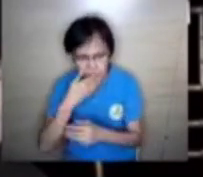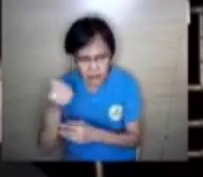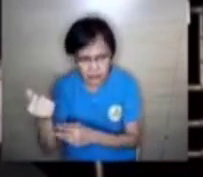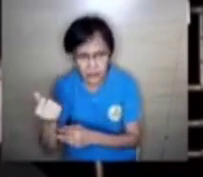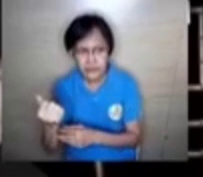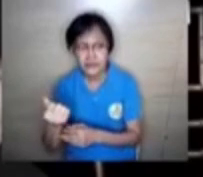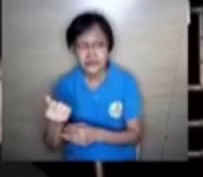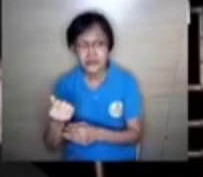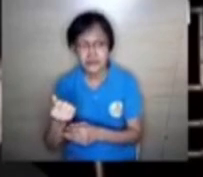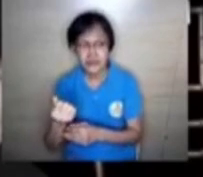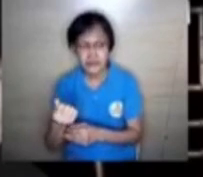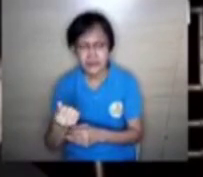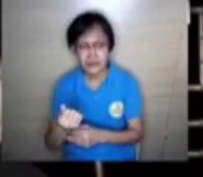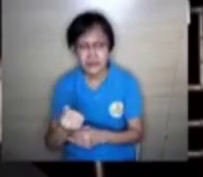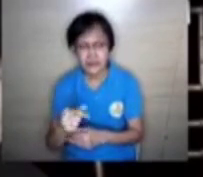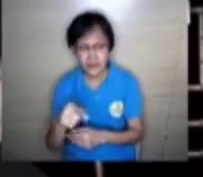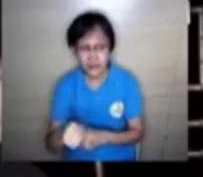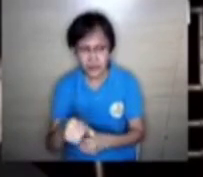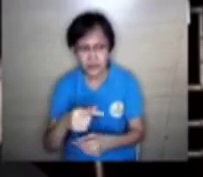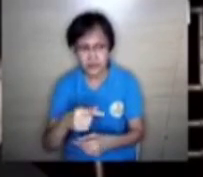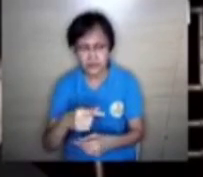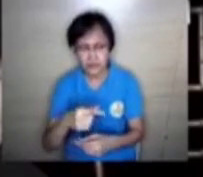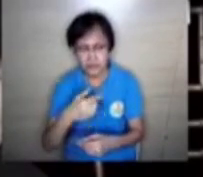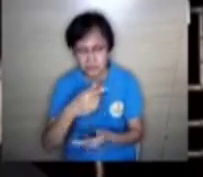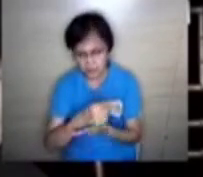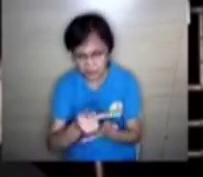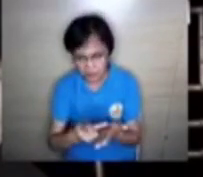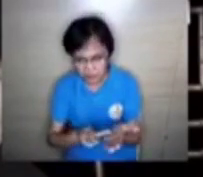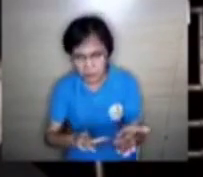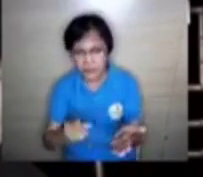magiging bahagi ka ba ng mga pagbabagong ito?